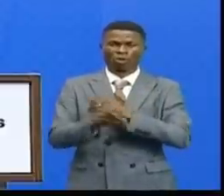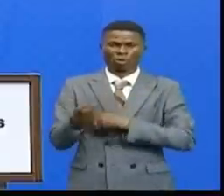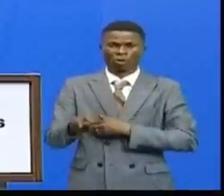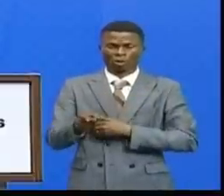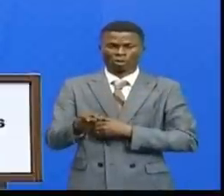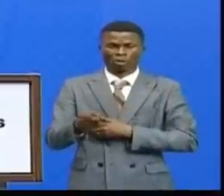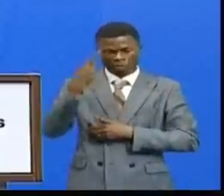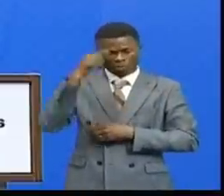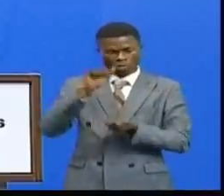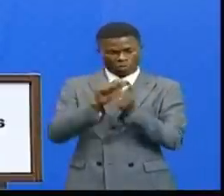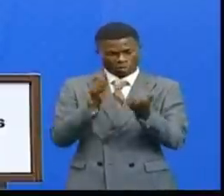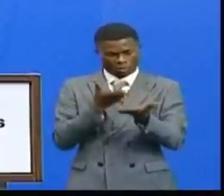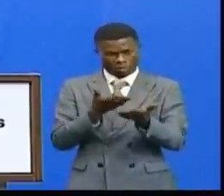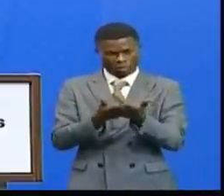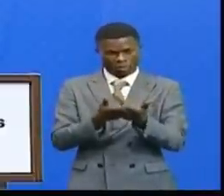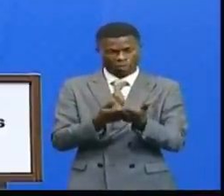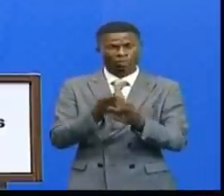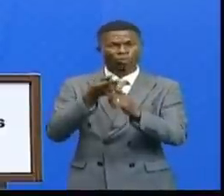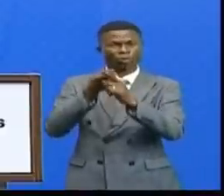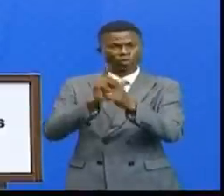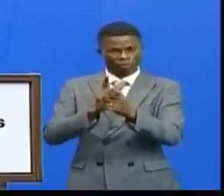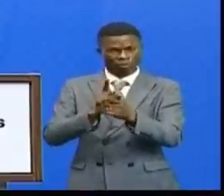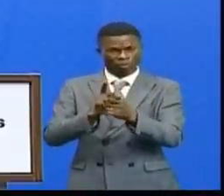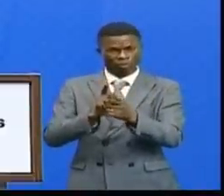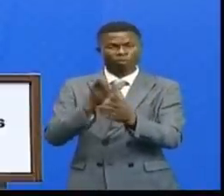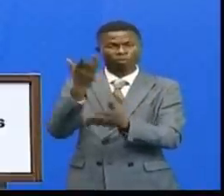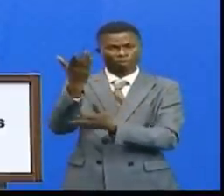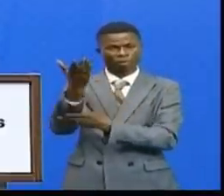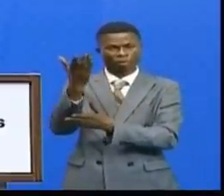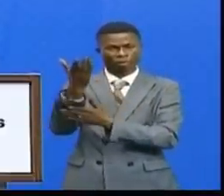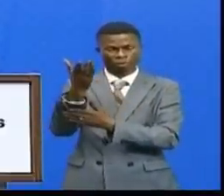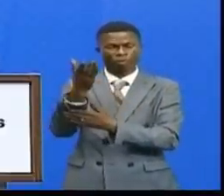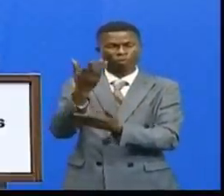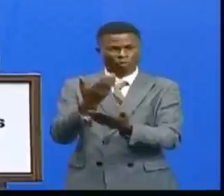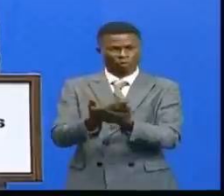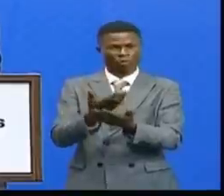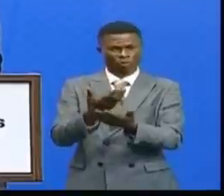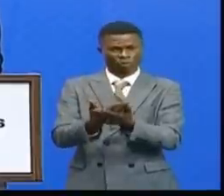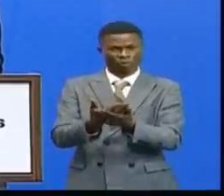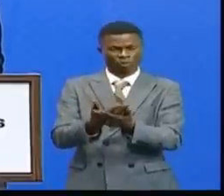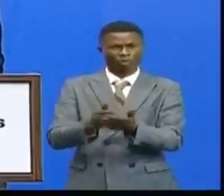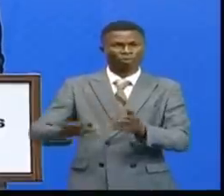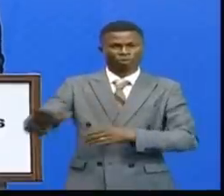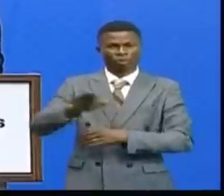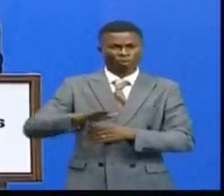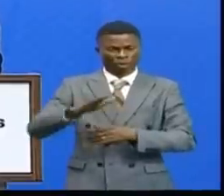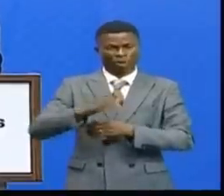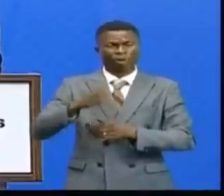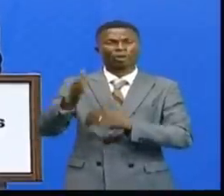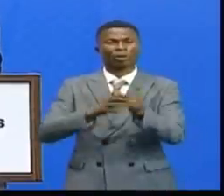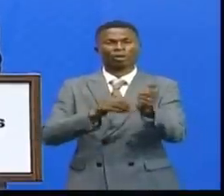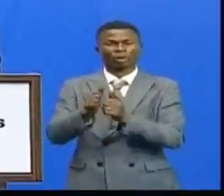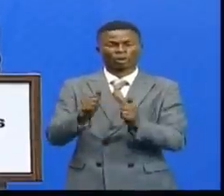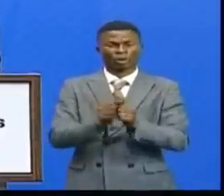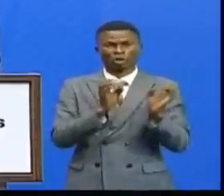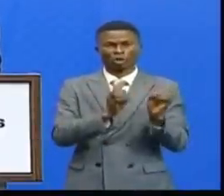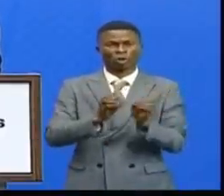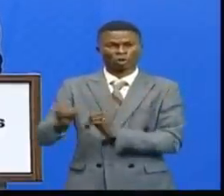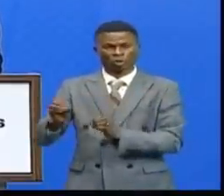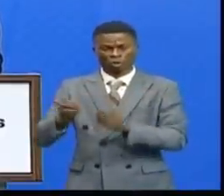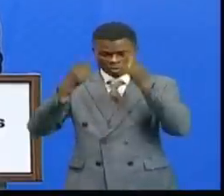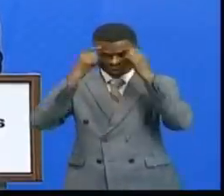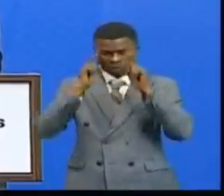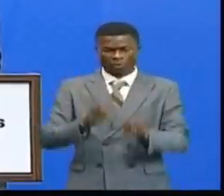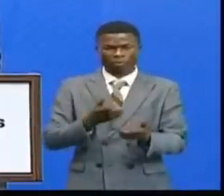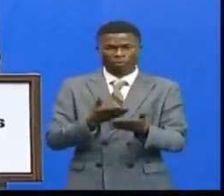De ces travaux, il en ressort la demande pressante faite aux pays pollueurs de tenir leurs